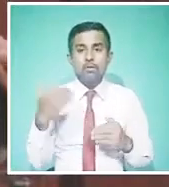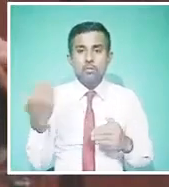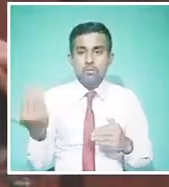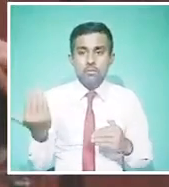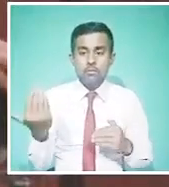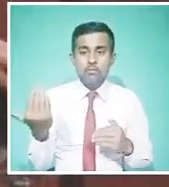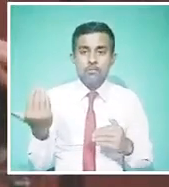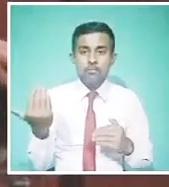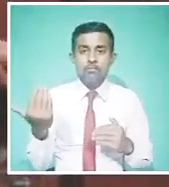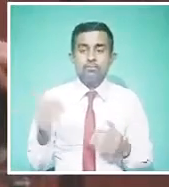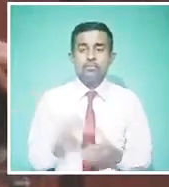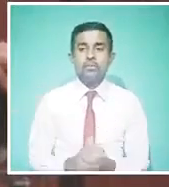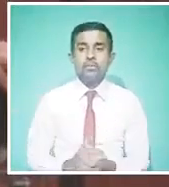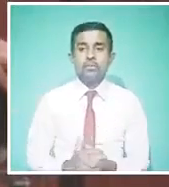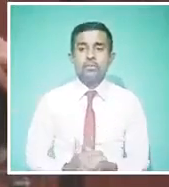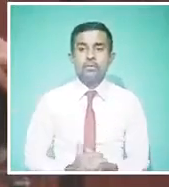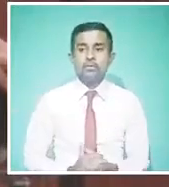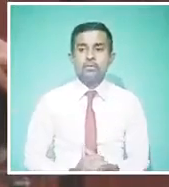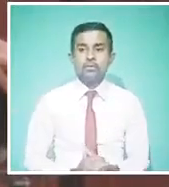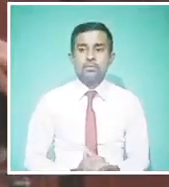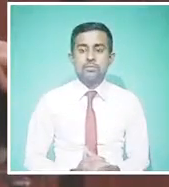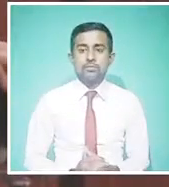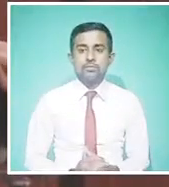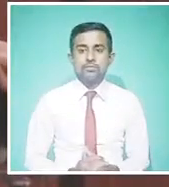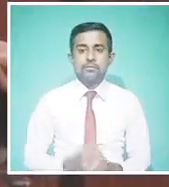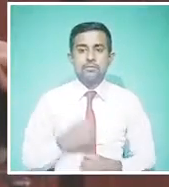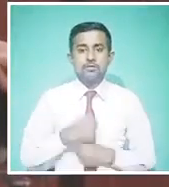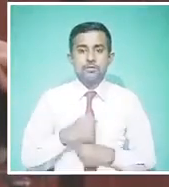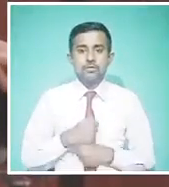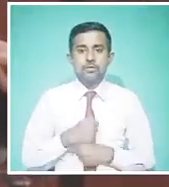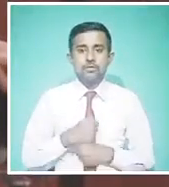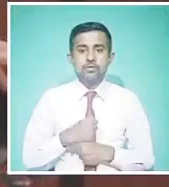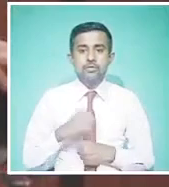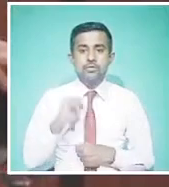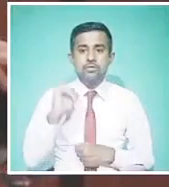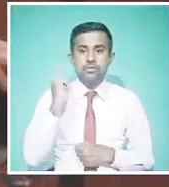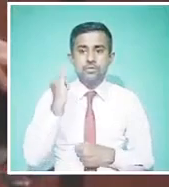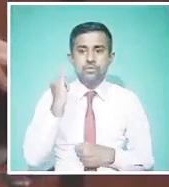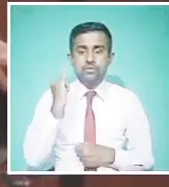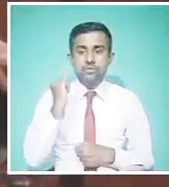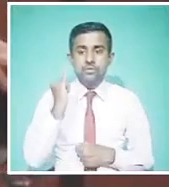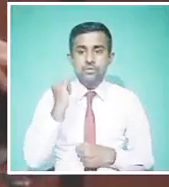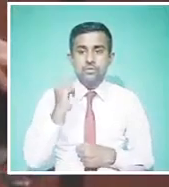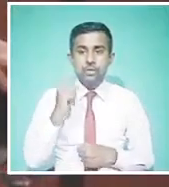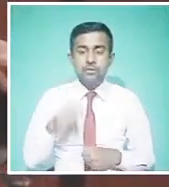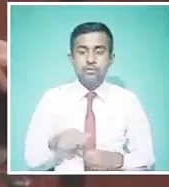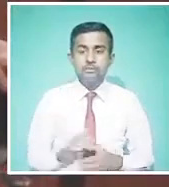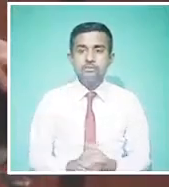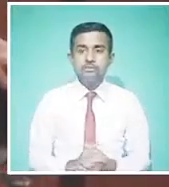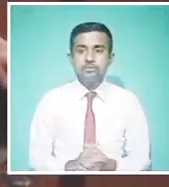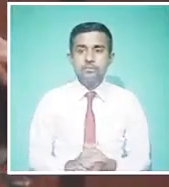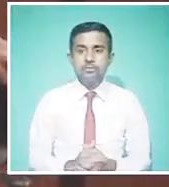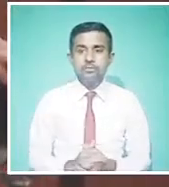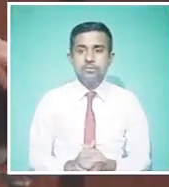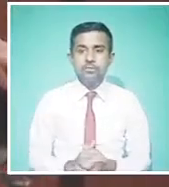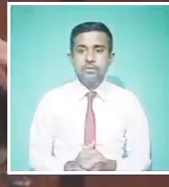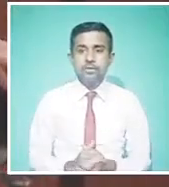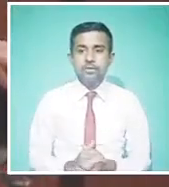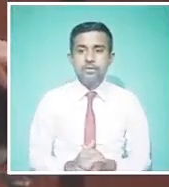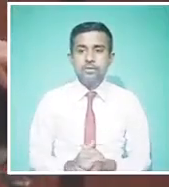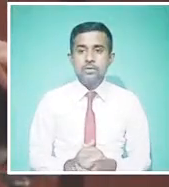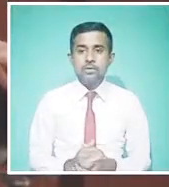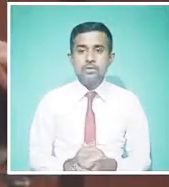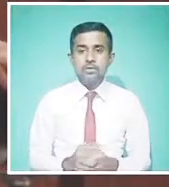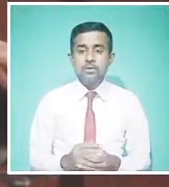அரசாங்க அதிகாரிகளினுடைய விருப்பத்திற்காக அல்லது எல்லை மீள் நிர்ணய குழுவினுடைய